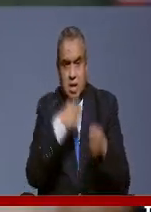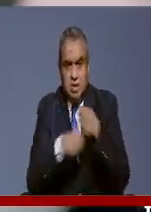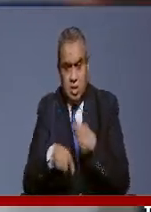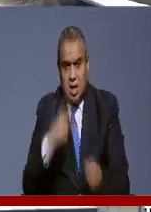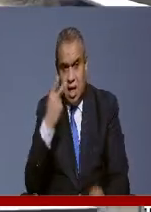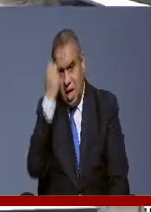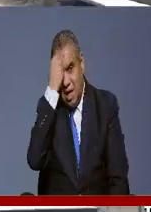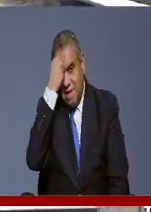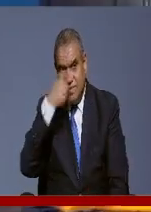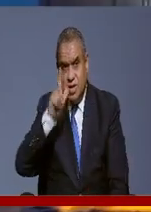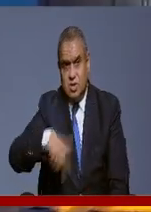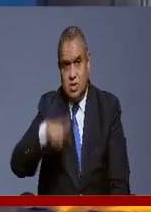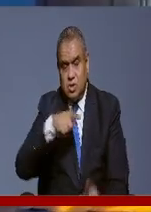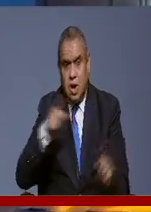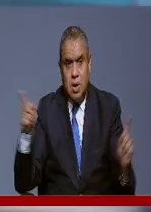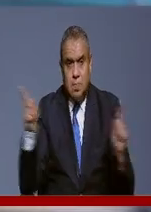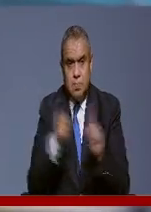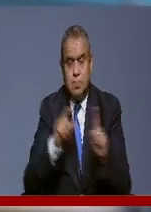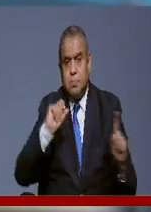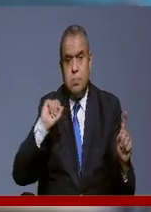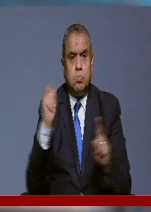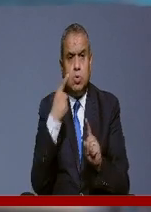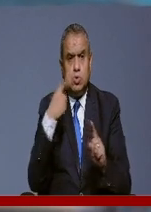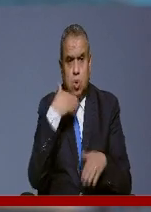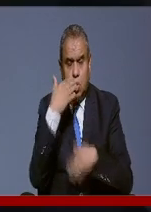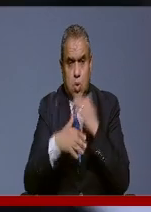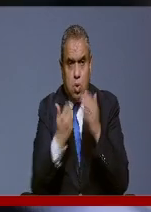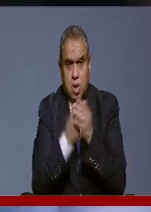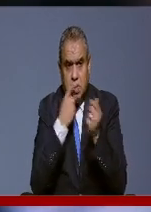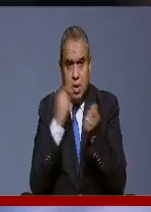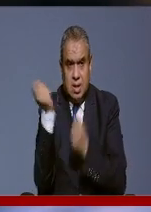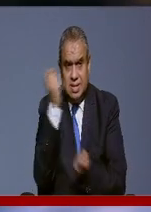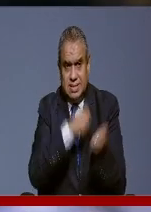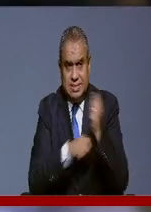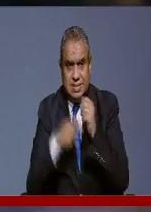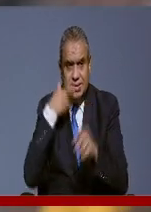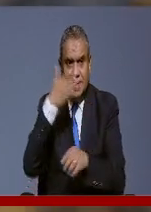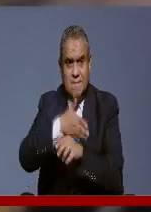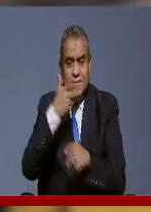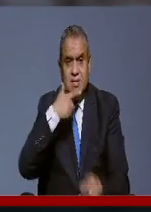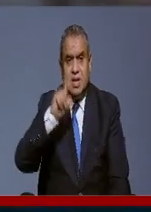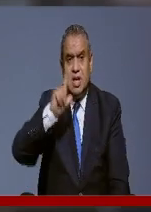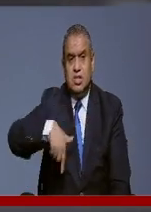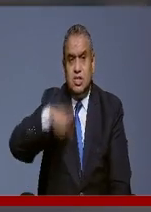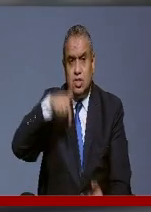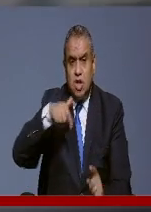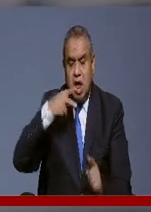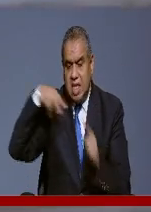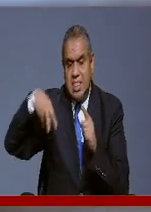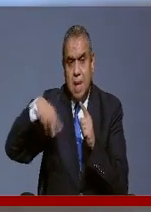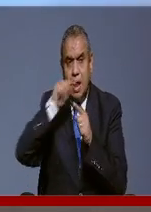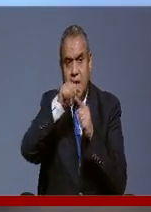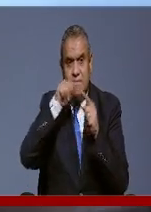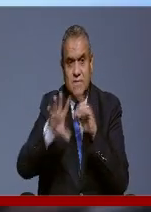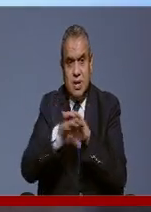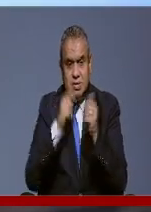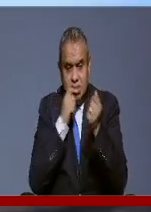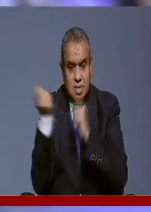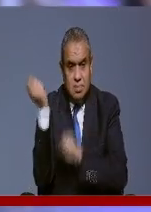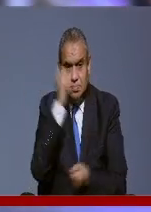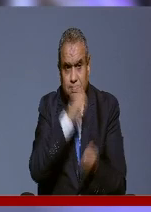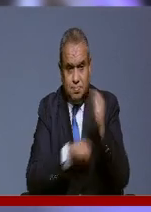هو الاسرع نموا في المنطقه وساهم القطاع الصناعي بنسبه 16.8% في الناتج المحلي